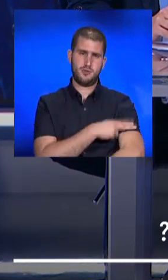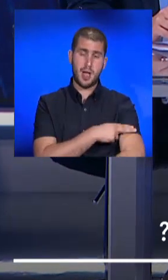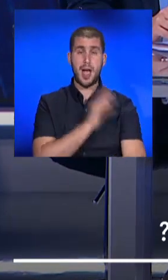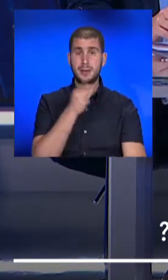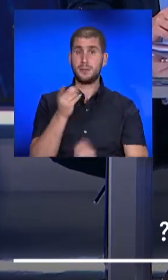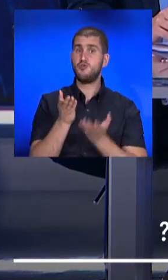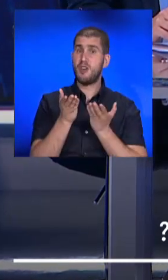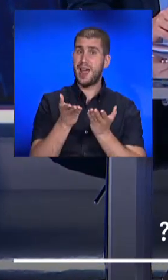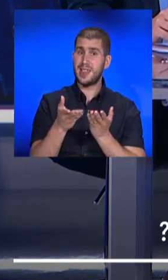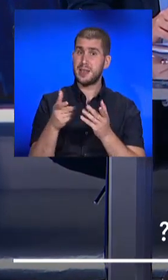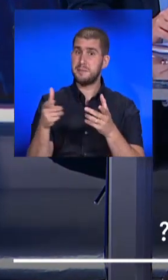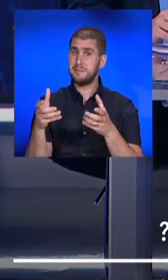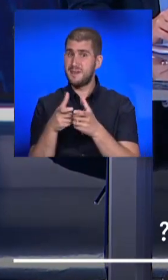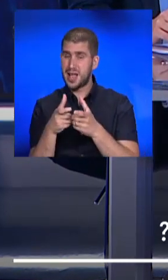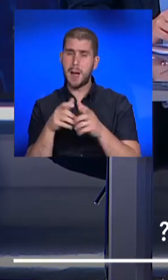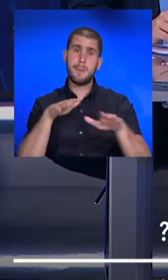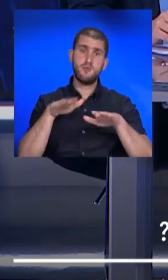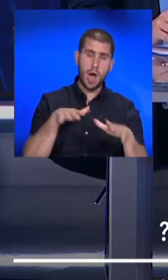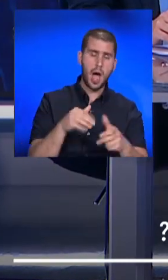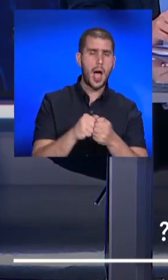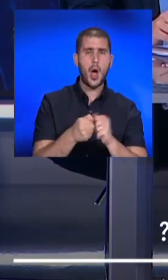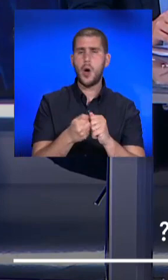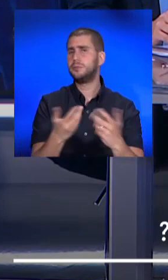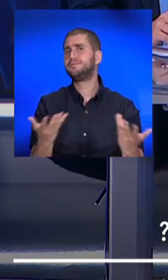משרתת מפלגה או ממשל מסוים.